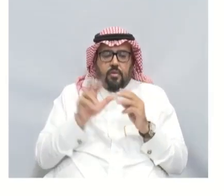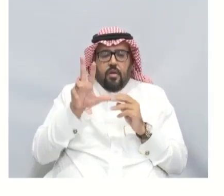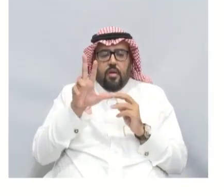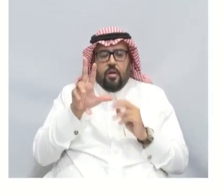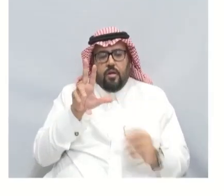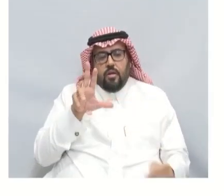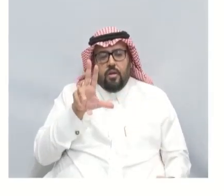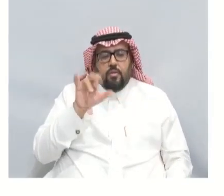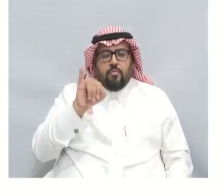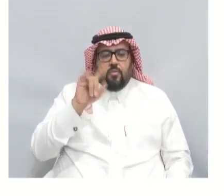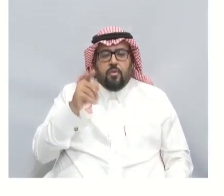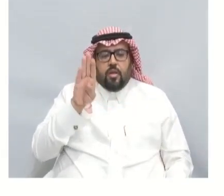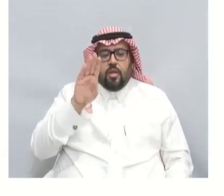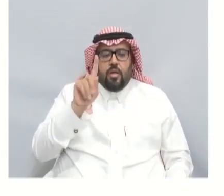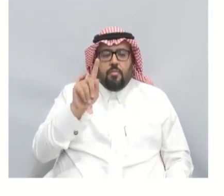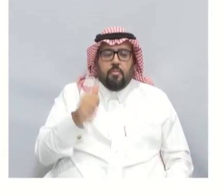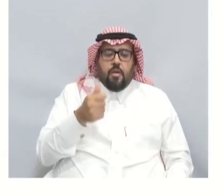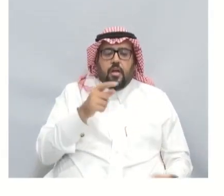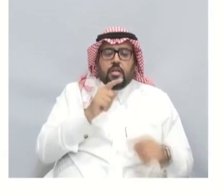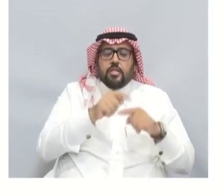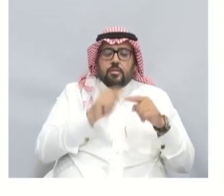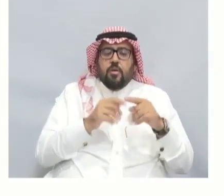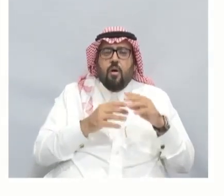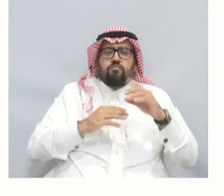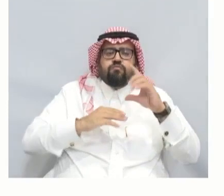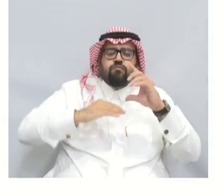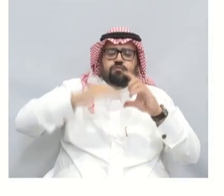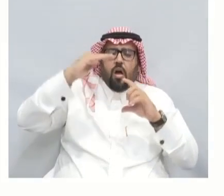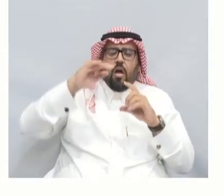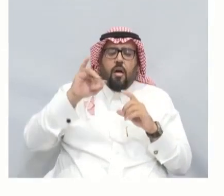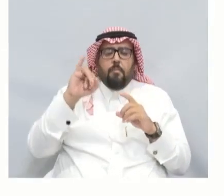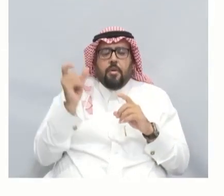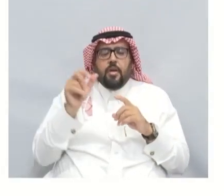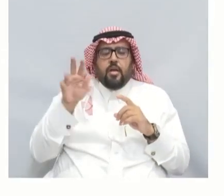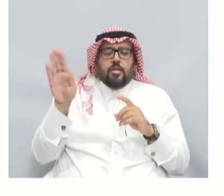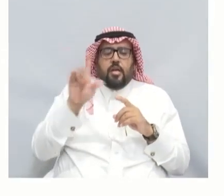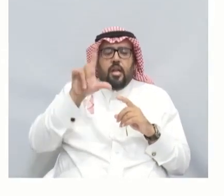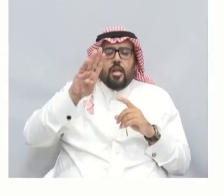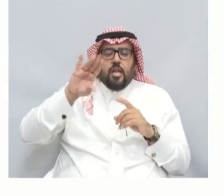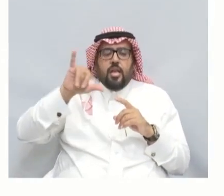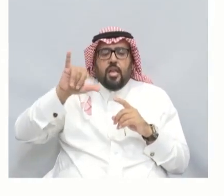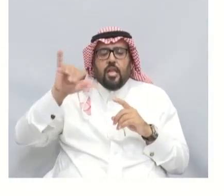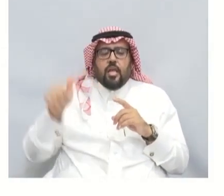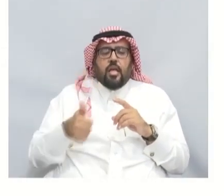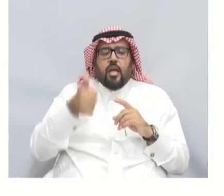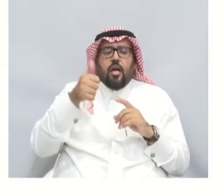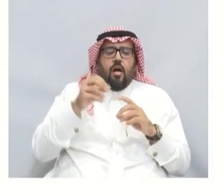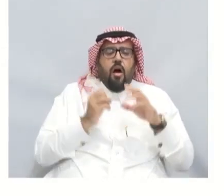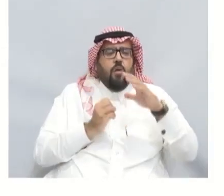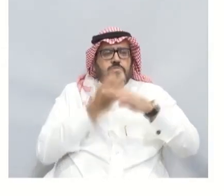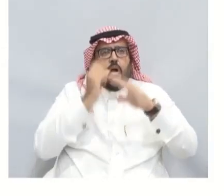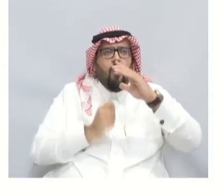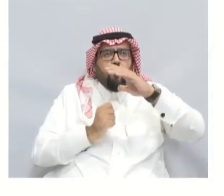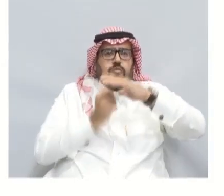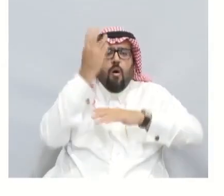البراكين وهي المركبة. نسبة مرتفعة من السيليكا وثورانه مرتفع جدا، أو هائل